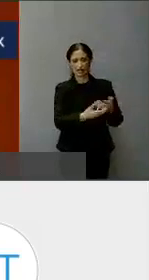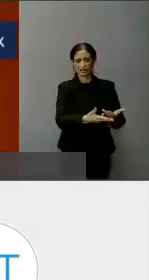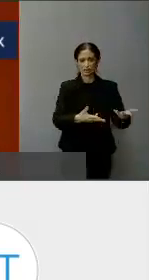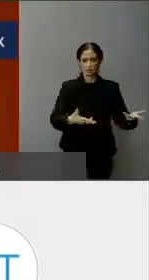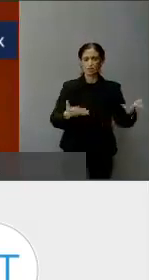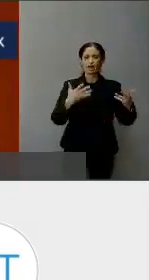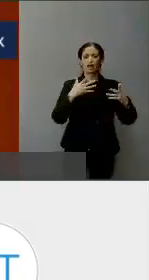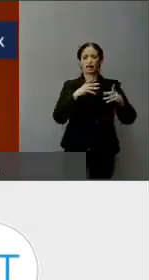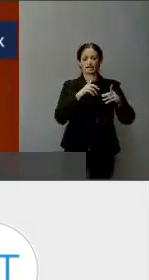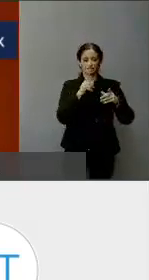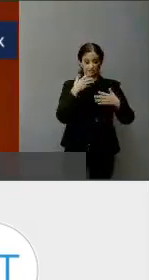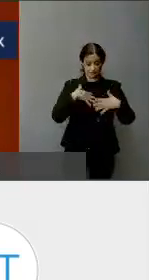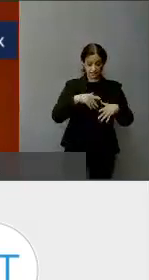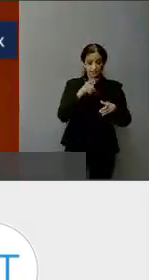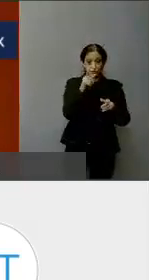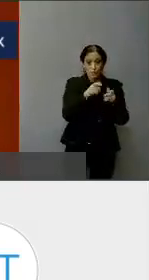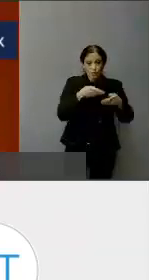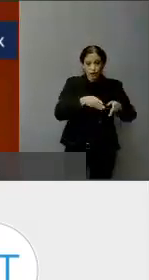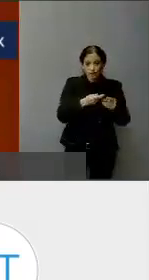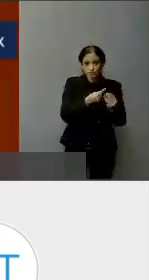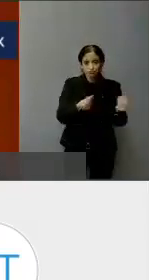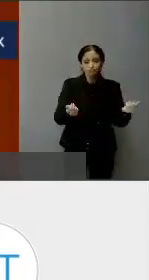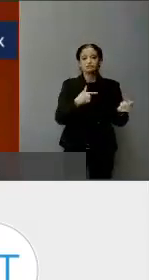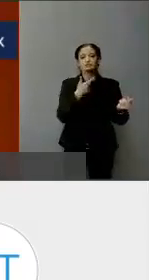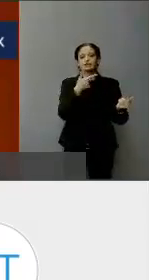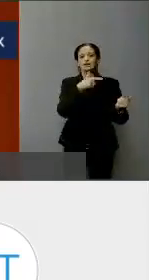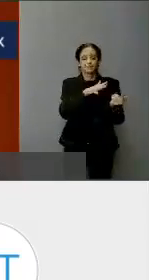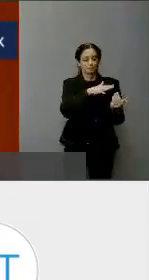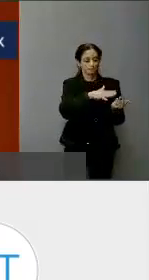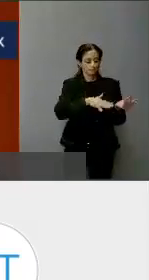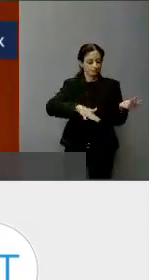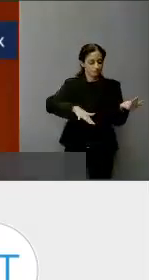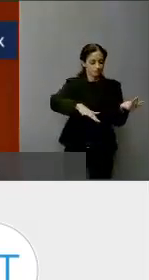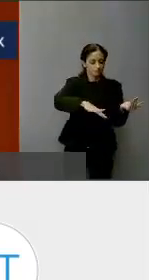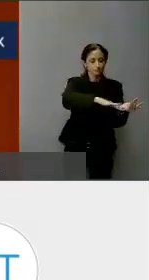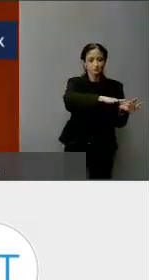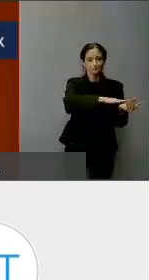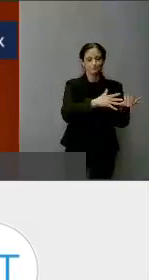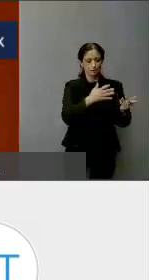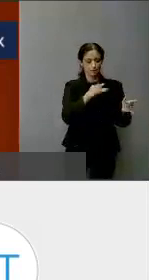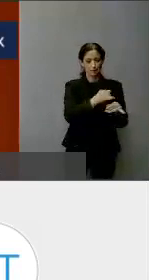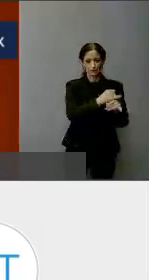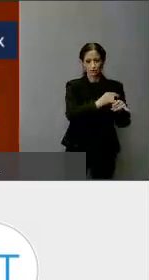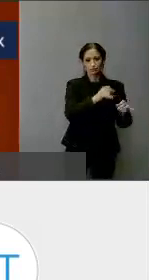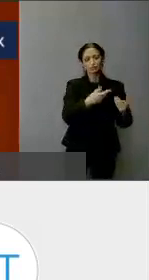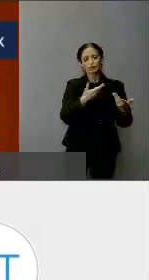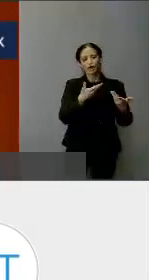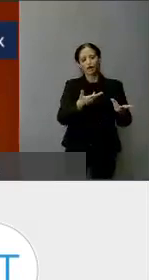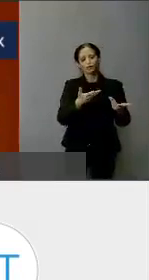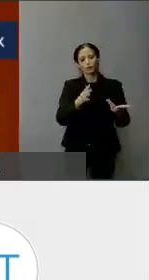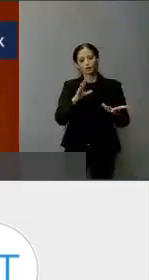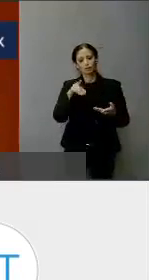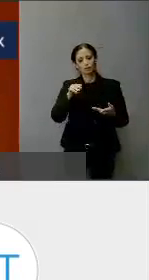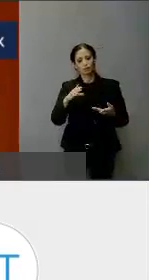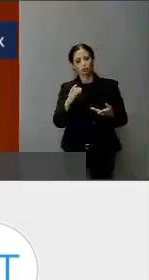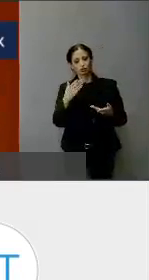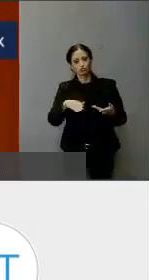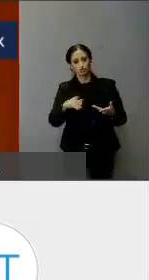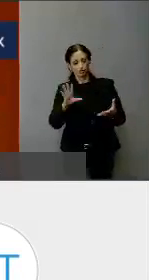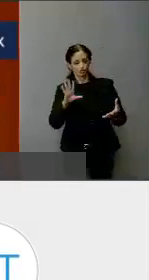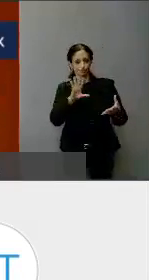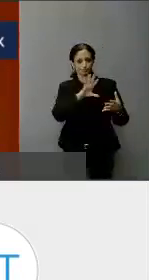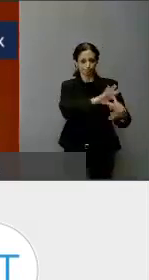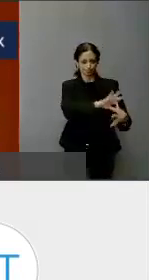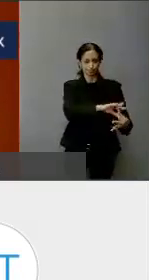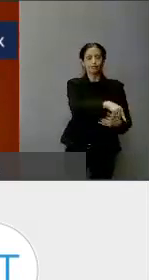territorio stesso impiegando lo strumento del piano particolareggiato in attuazione del puc è vigente a questo fine proponiamo proprio questo